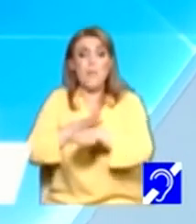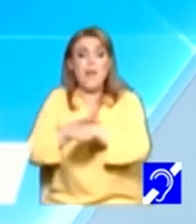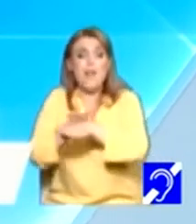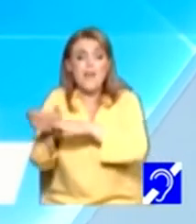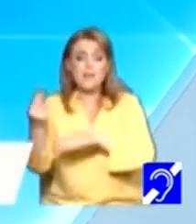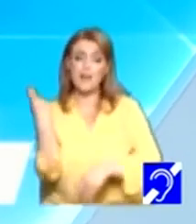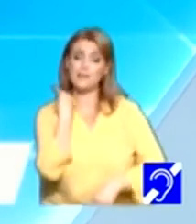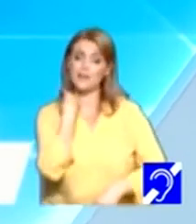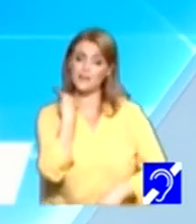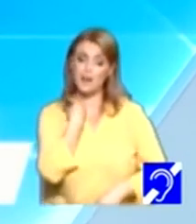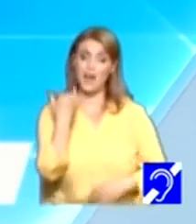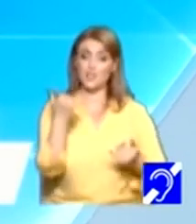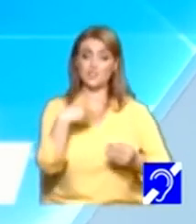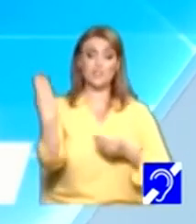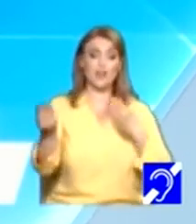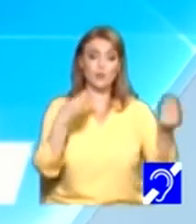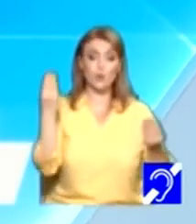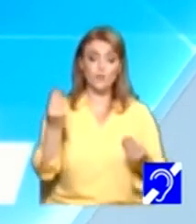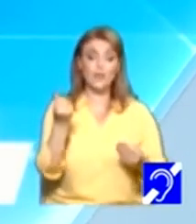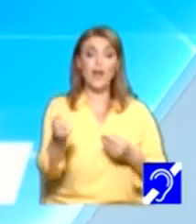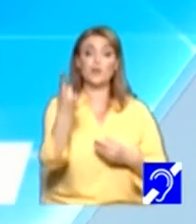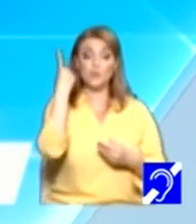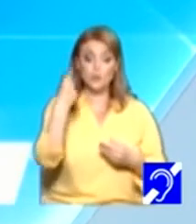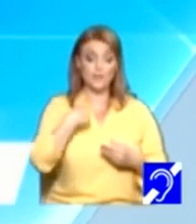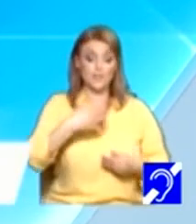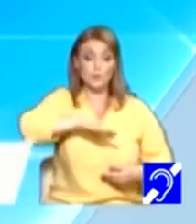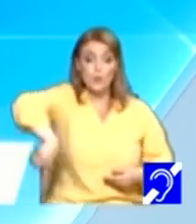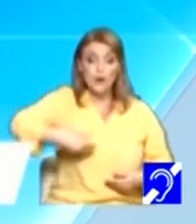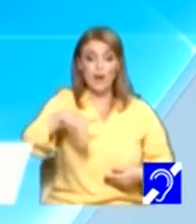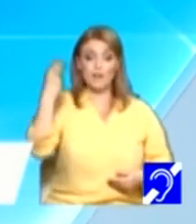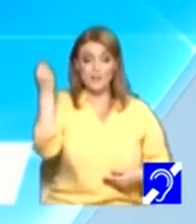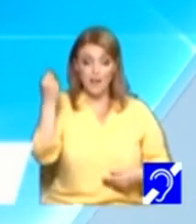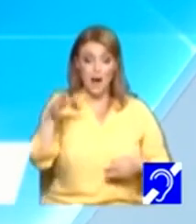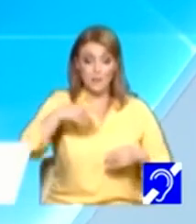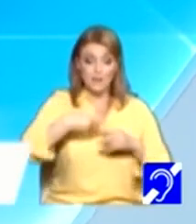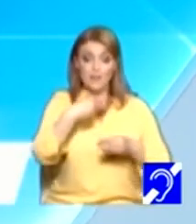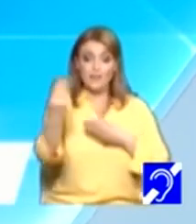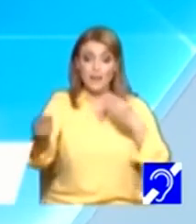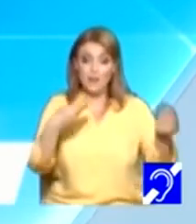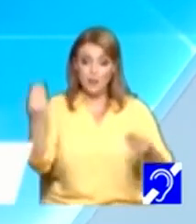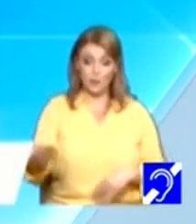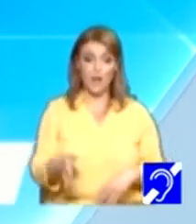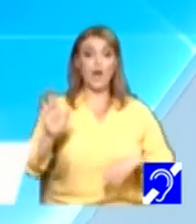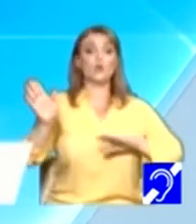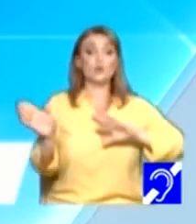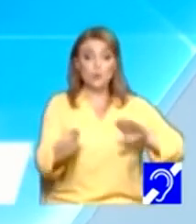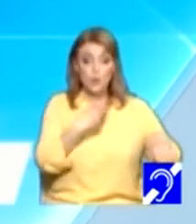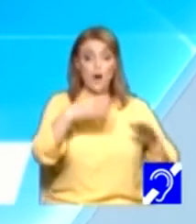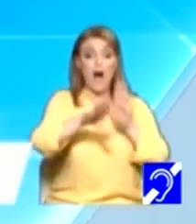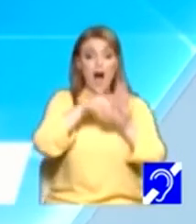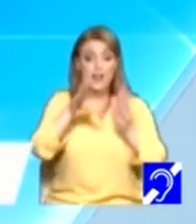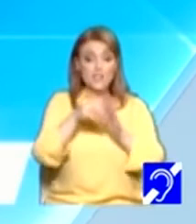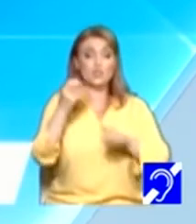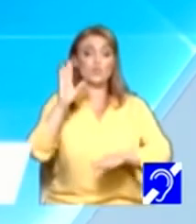dau acum din ce au furat. Dacă luați, credeți-mă, după alegeri o să fie încă mai greu. Nu se